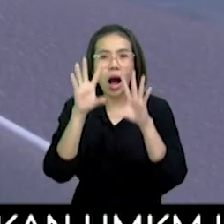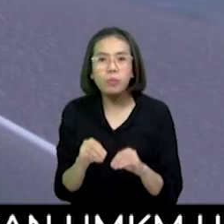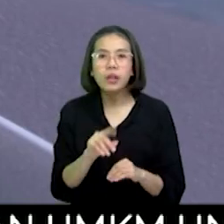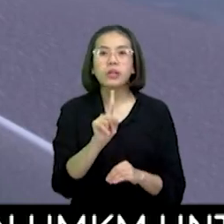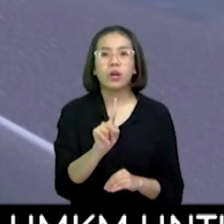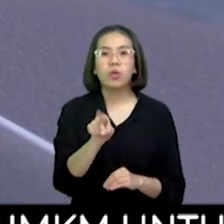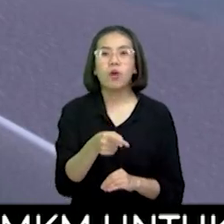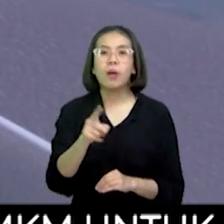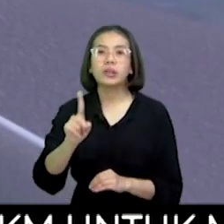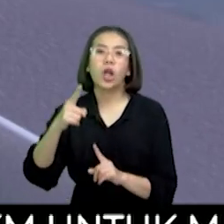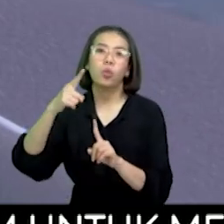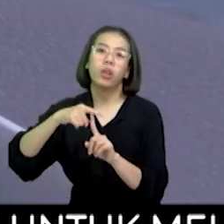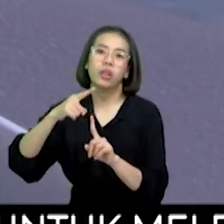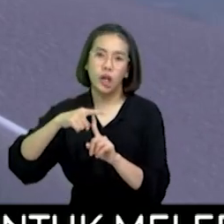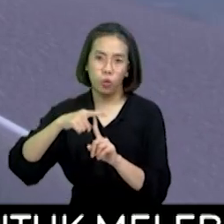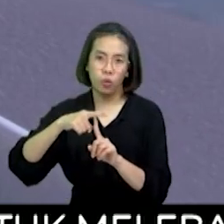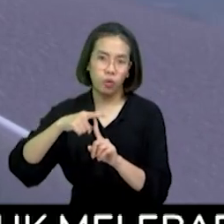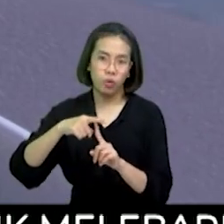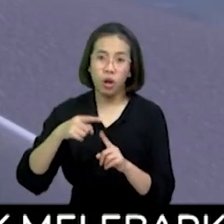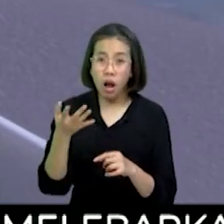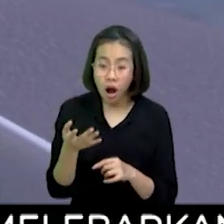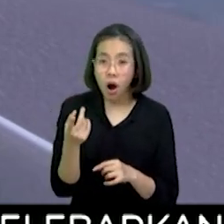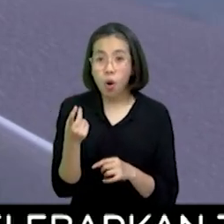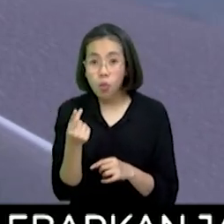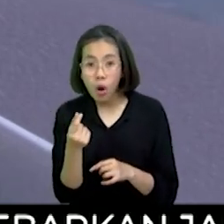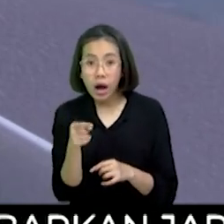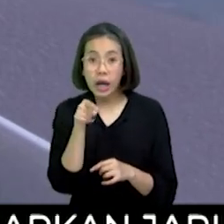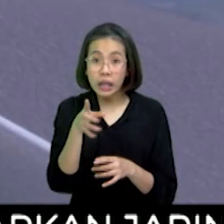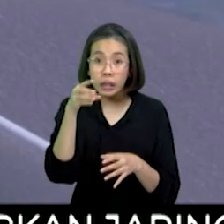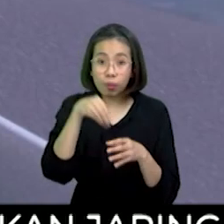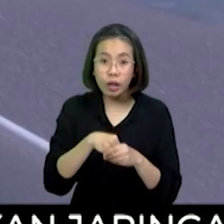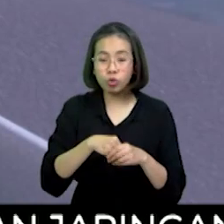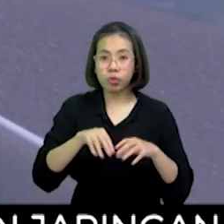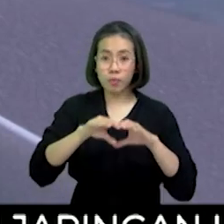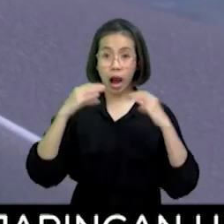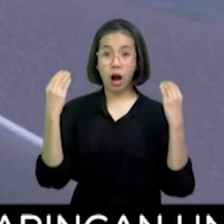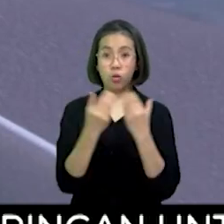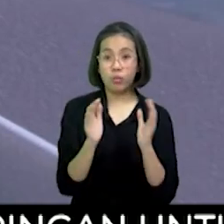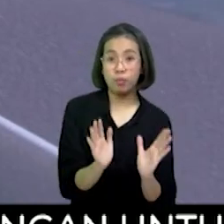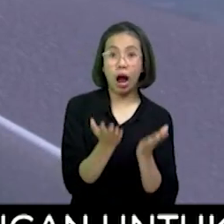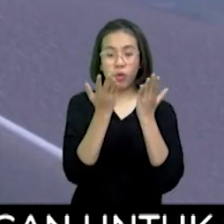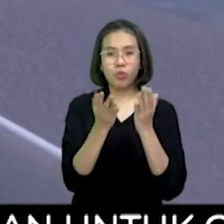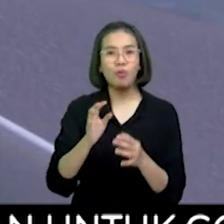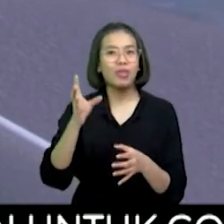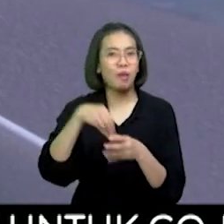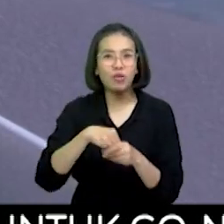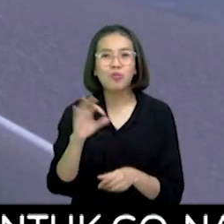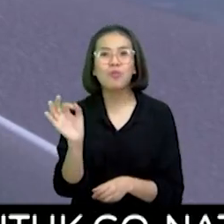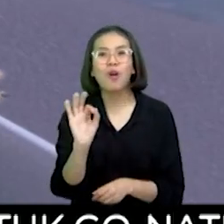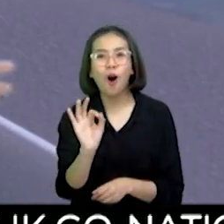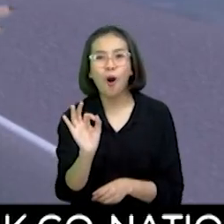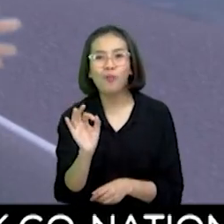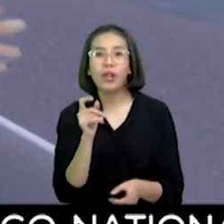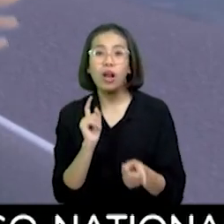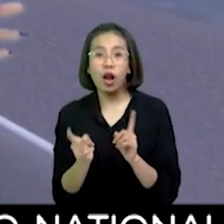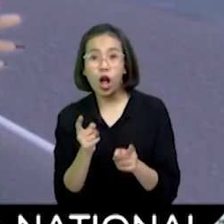triliun rupiah. Ini dananya tentunya di luar pembangunan dari tribun dan juga paddock. Serta kalau kita perhatikan